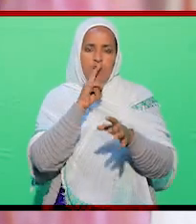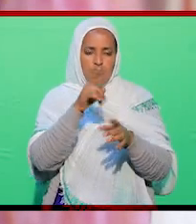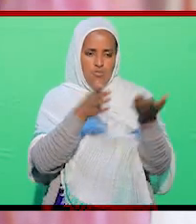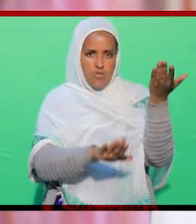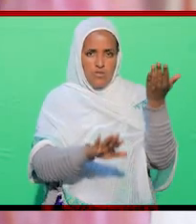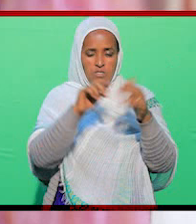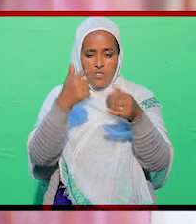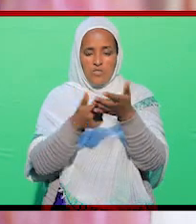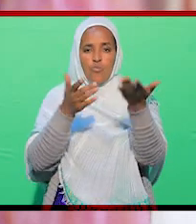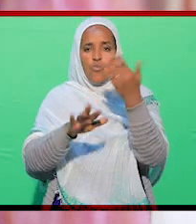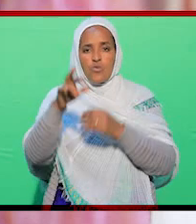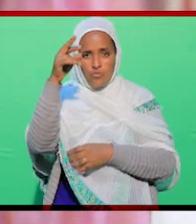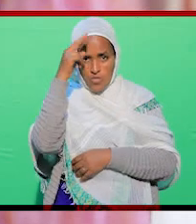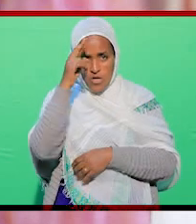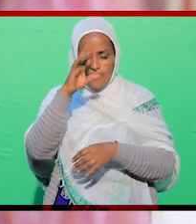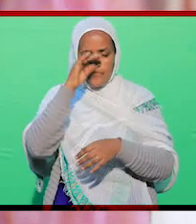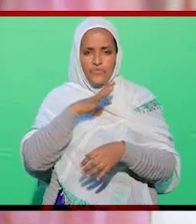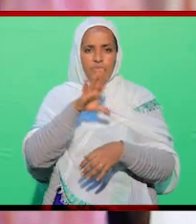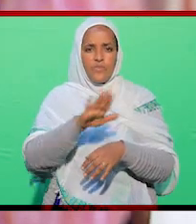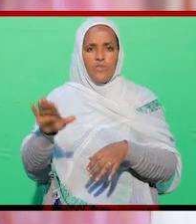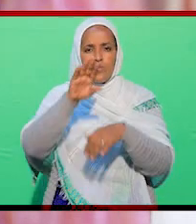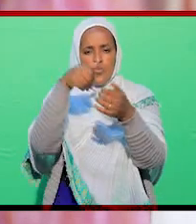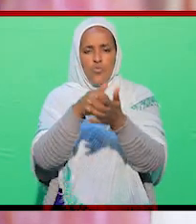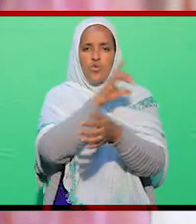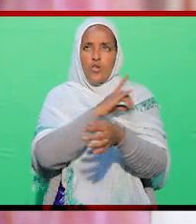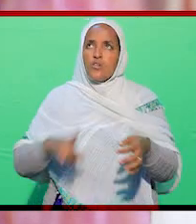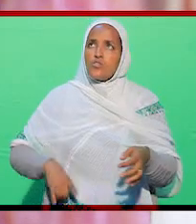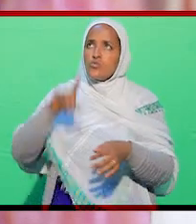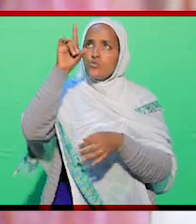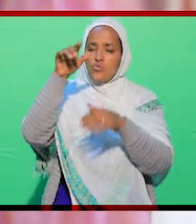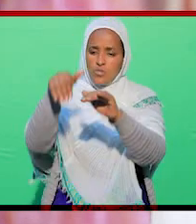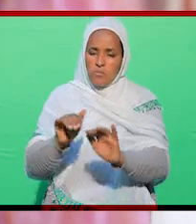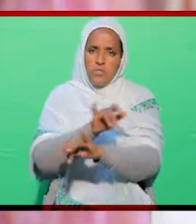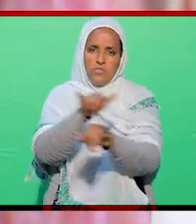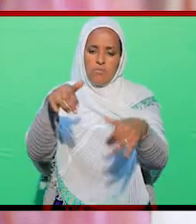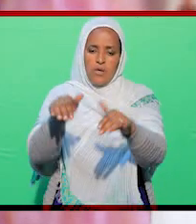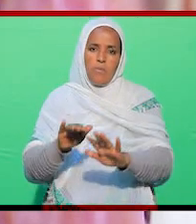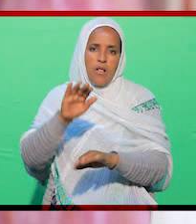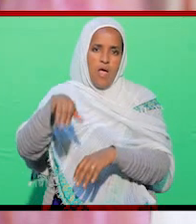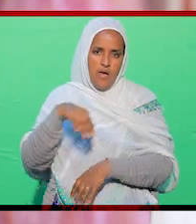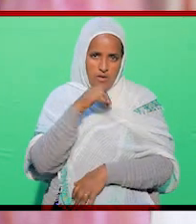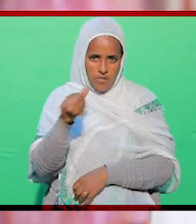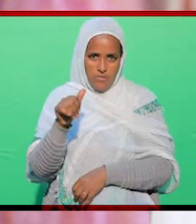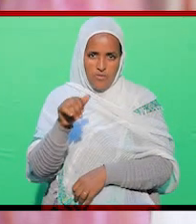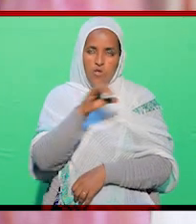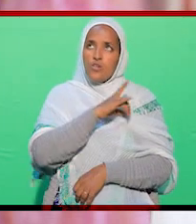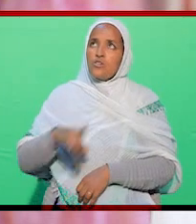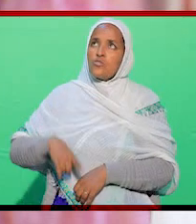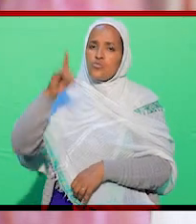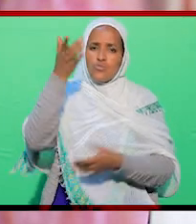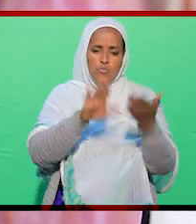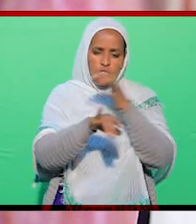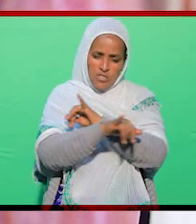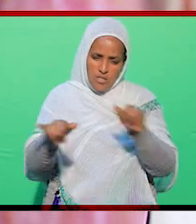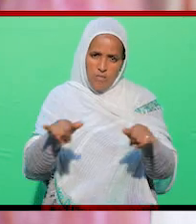የማያዳላ ዳኛ ነውና ማለት ነው። እና በዚህ ሞት ምክንያት የሰው ልጆች ሁሉ ክርስቶስ እንደተቀበረ ይቀበራሉ ማለት